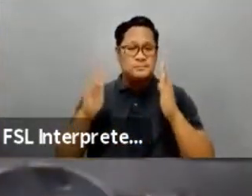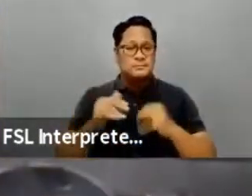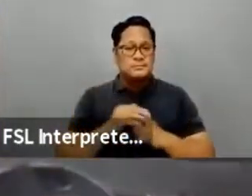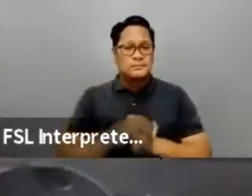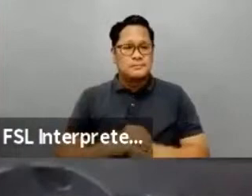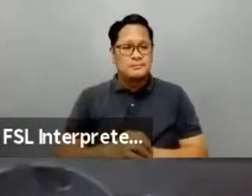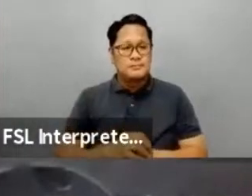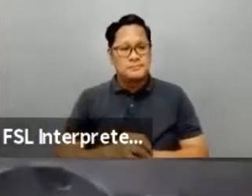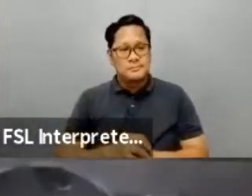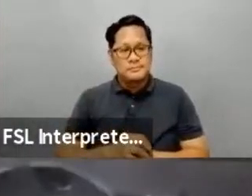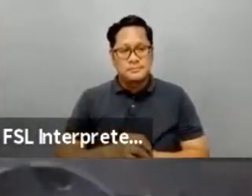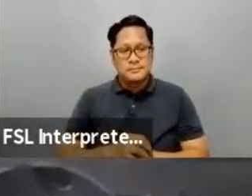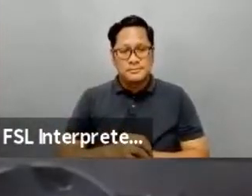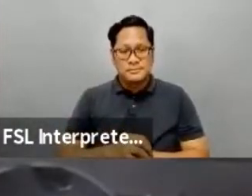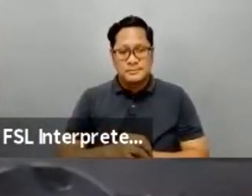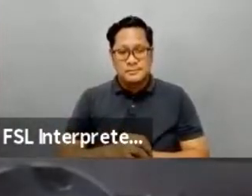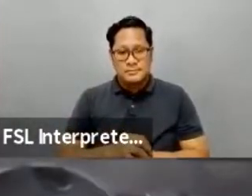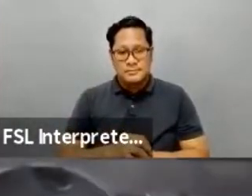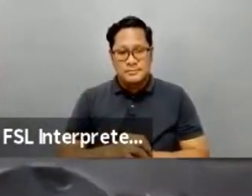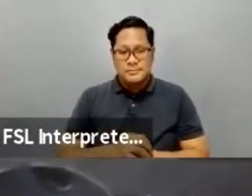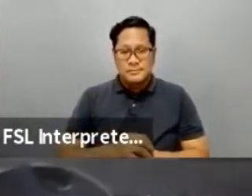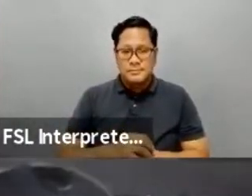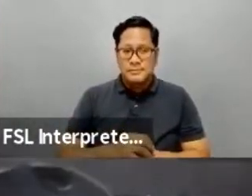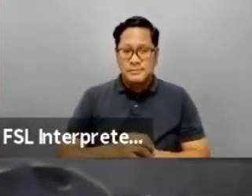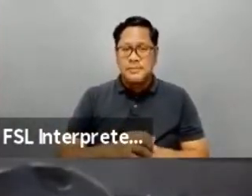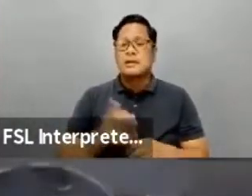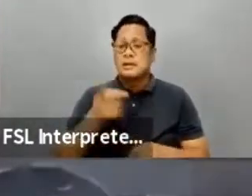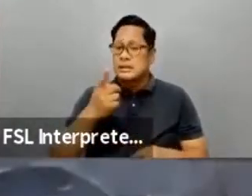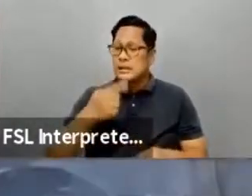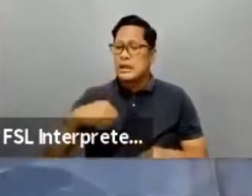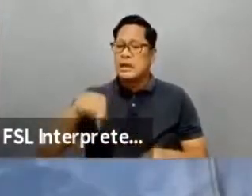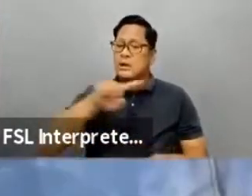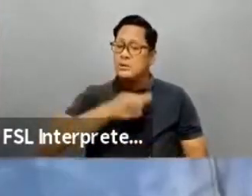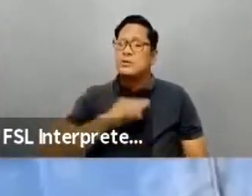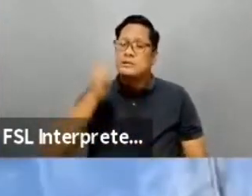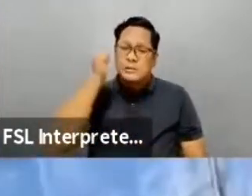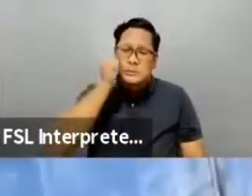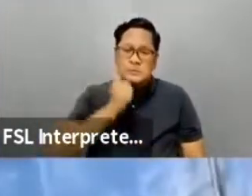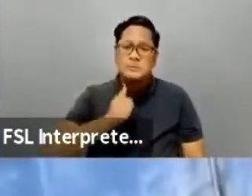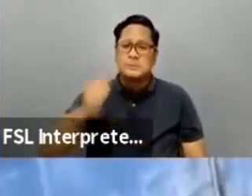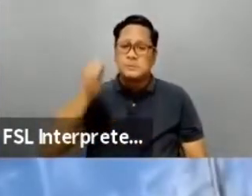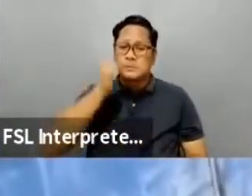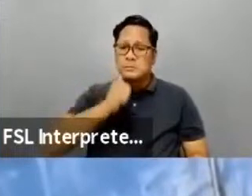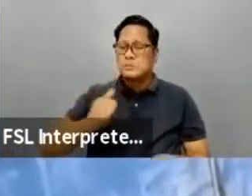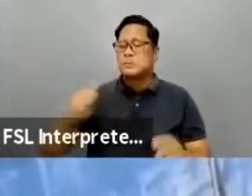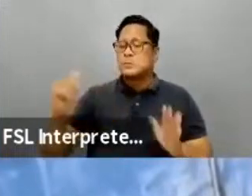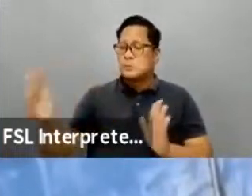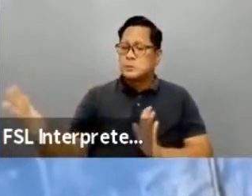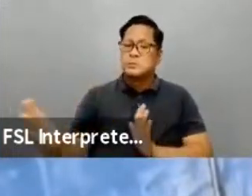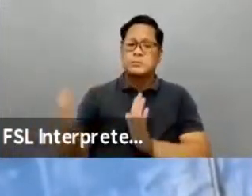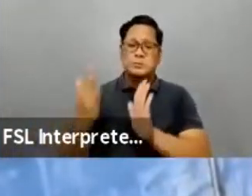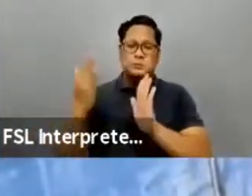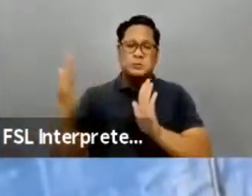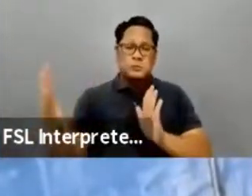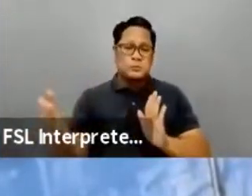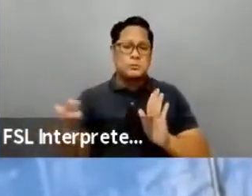paraan, at sa araw-araw na pakikitungo